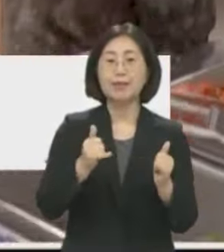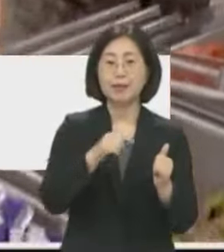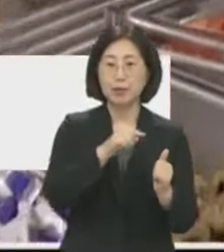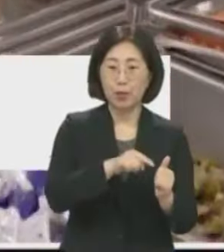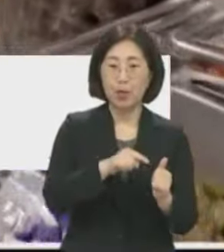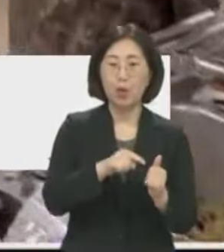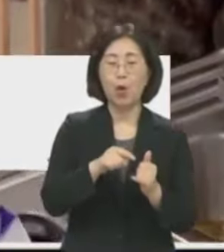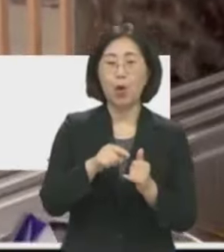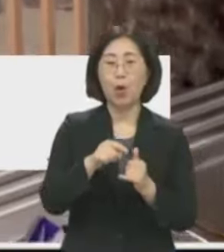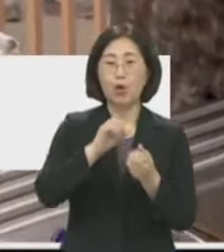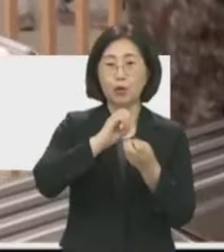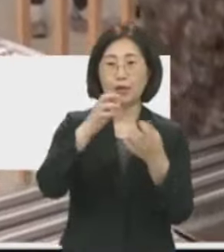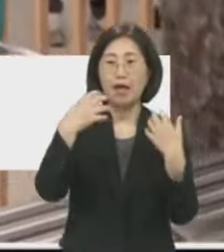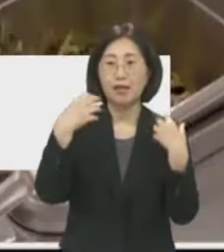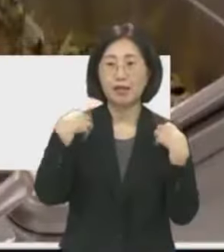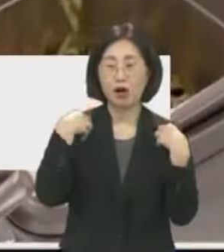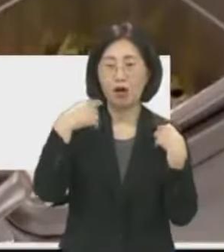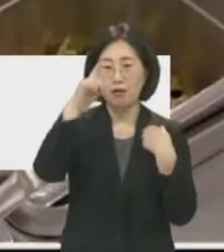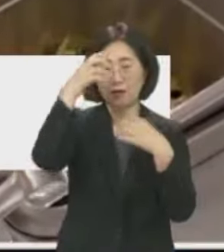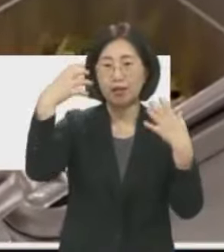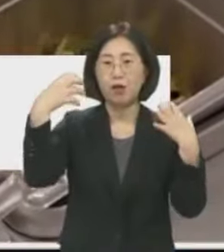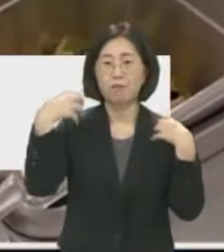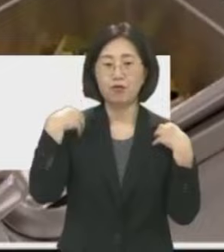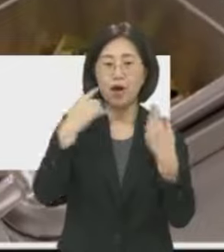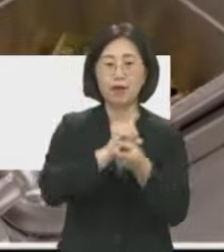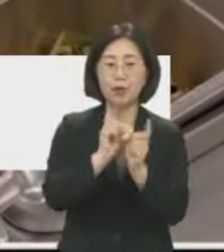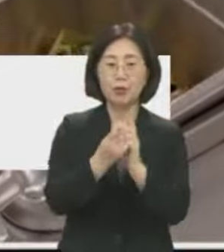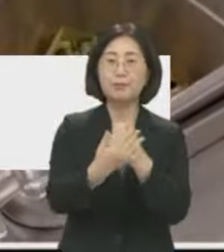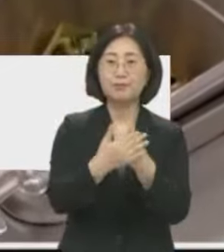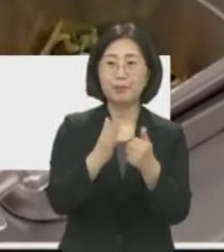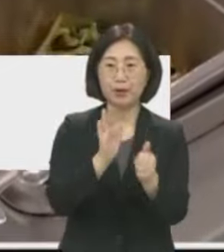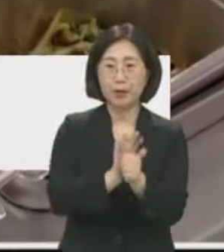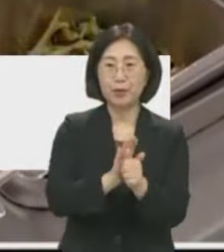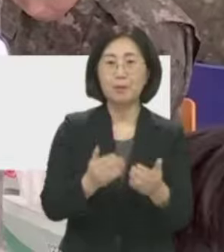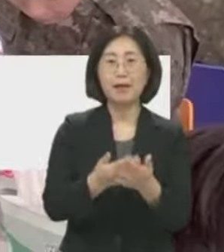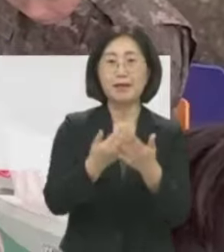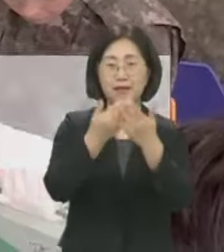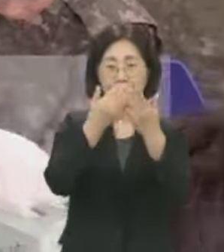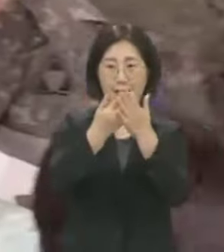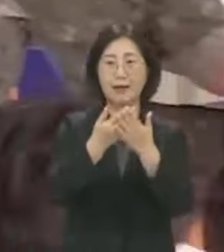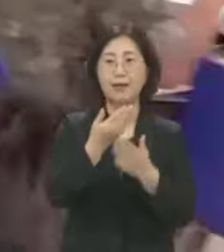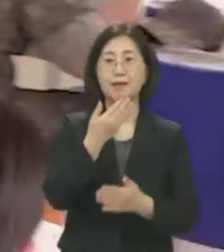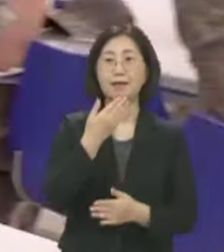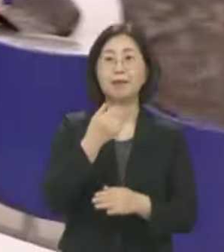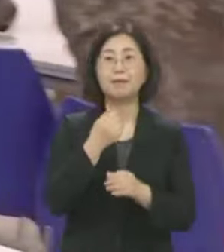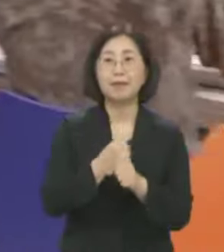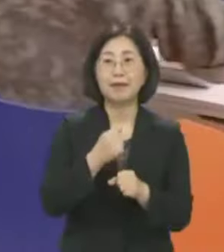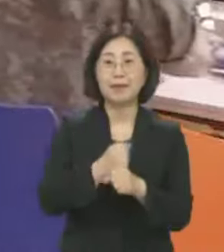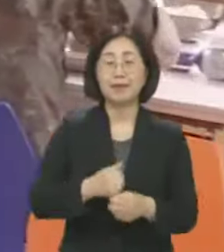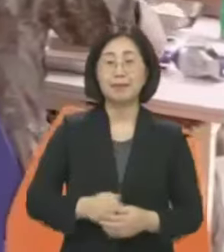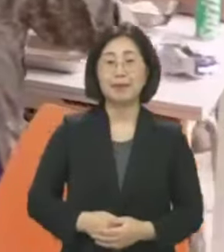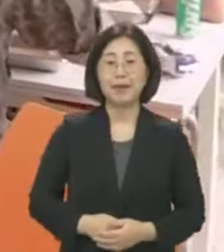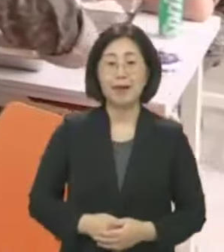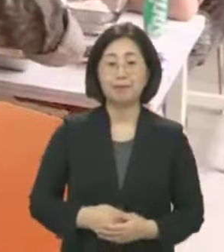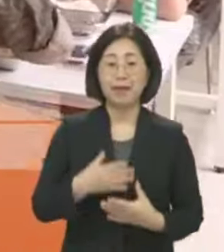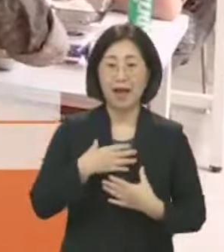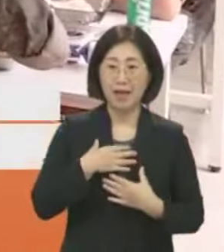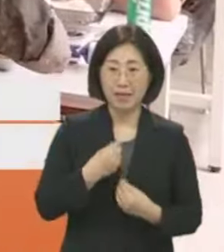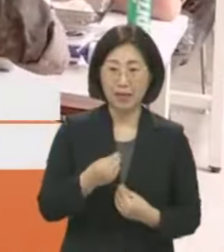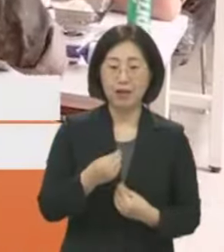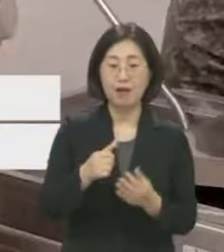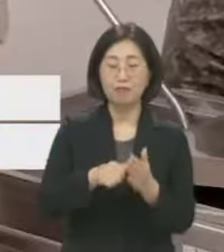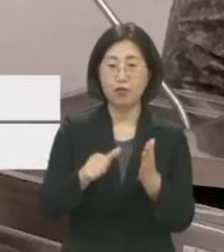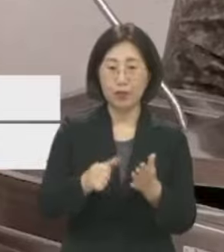국방부가 상호 윈윈윈하는 군수품 조달 체계를 만들어 가겠습니다. 품질과 안전이 강화된 군수품